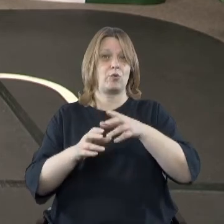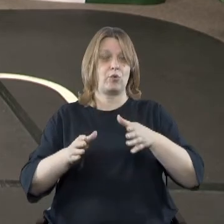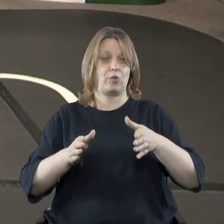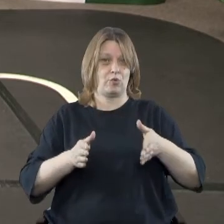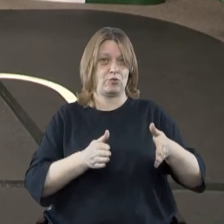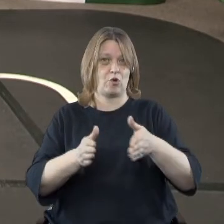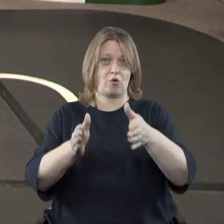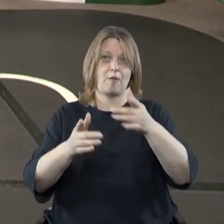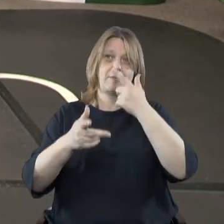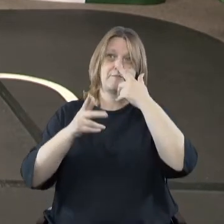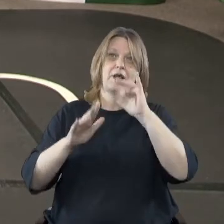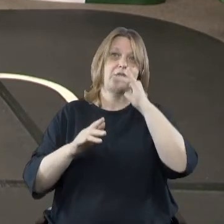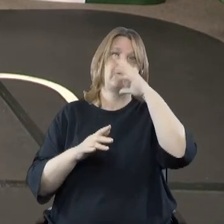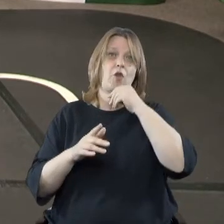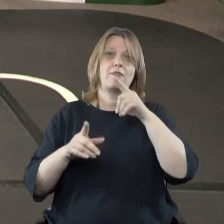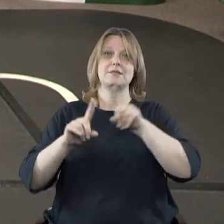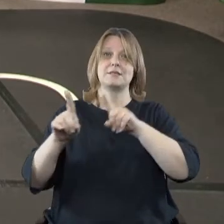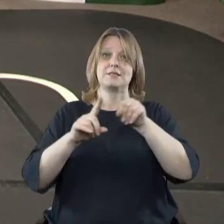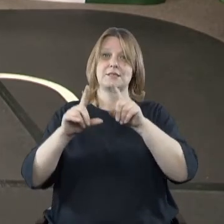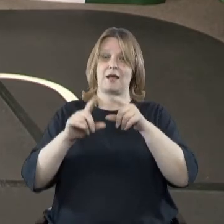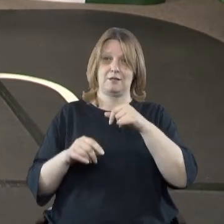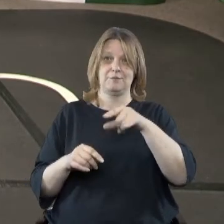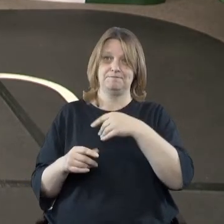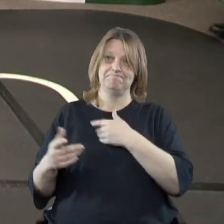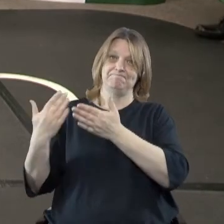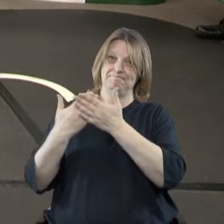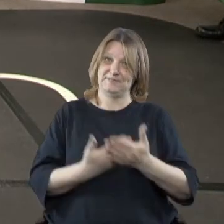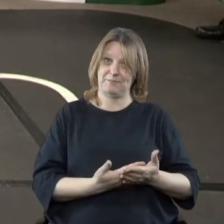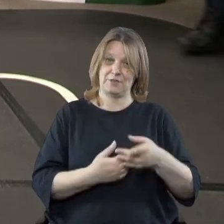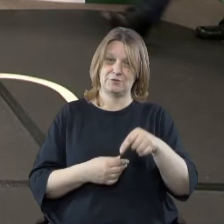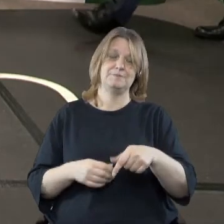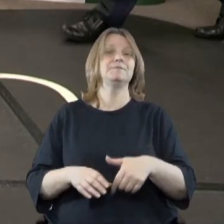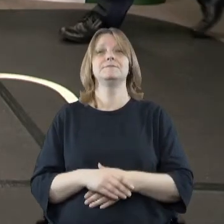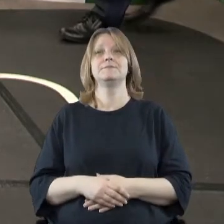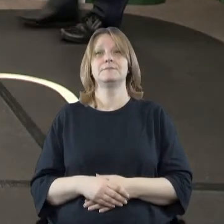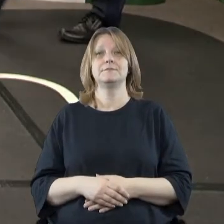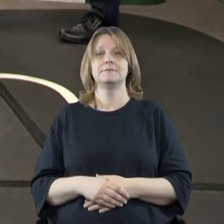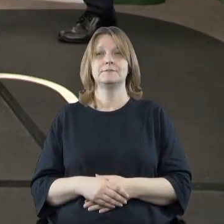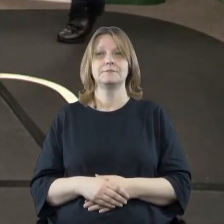u nas w kraju chociażby, tak? Także zapraszam tutaj do naszego krokodyla.